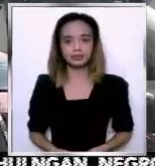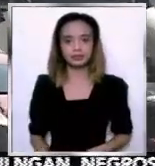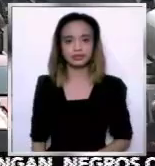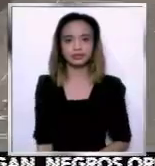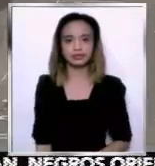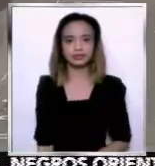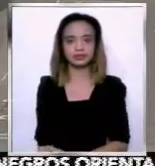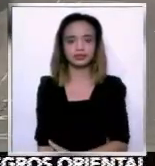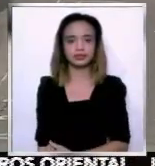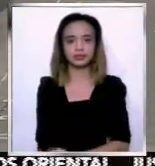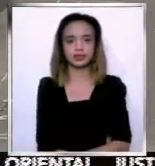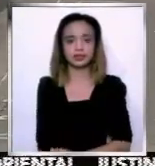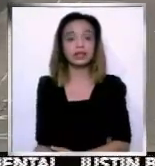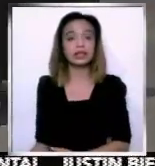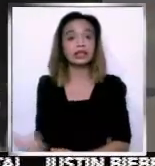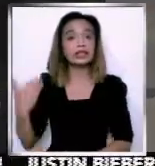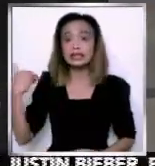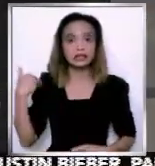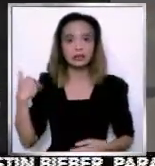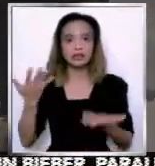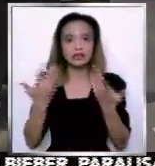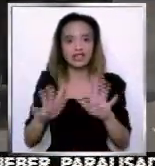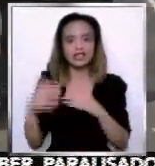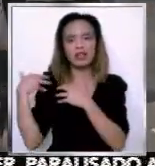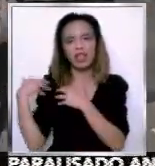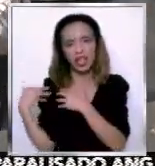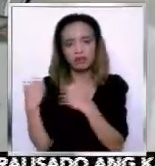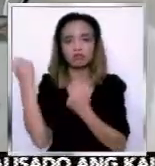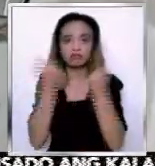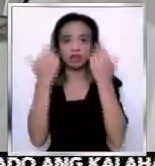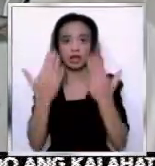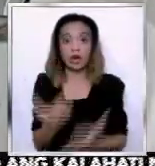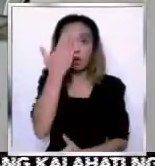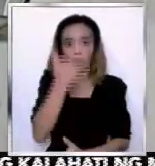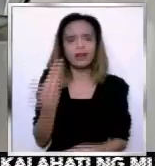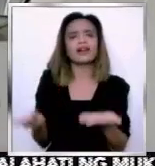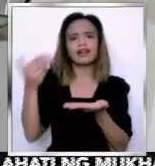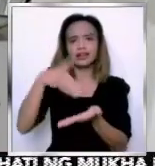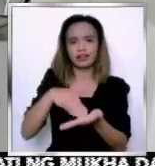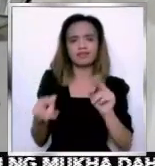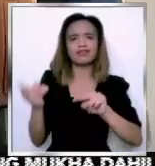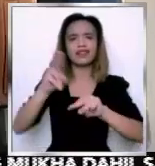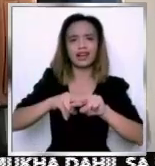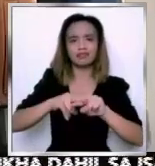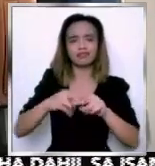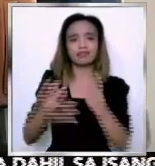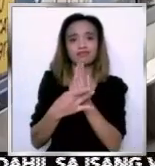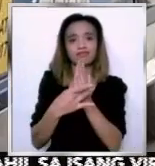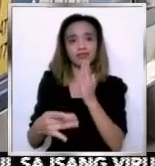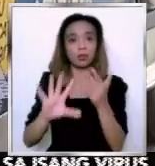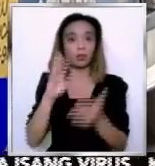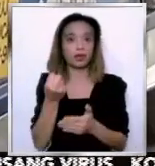Hindi pa tapos ang kalbaryo ng mga motorista dahil may nakaambang pagtataas na naman ng presyo ng mga produktong petrolyo sa susunod na